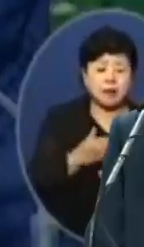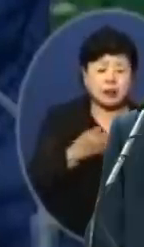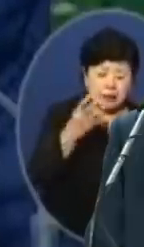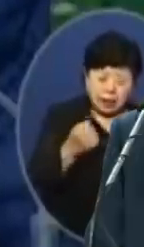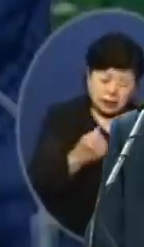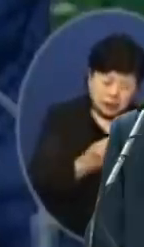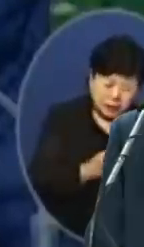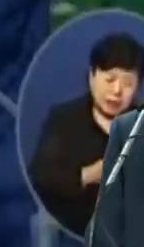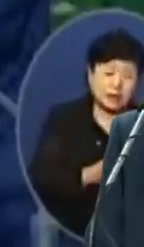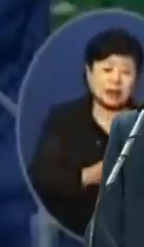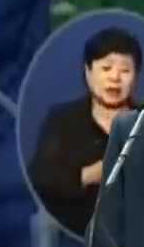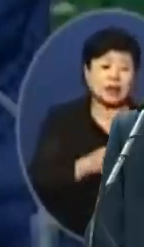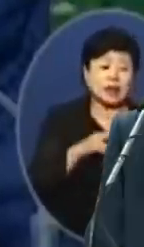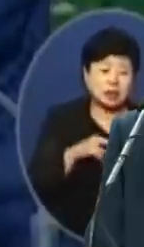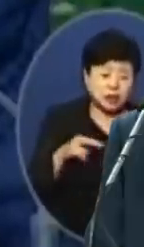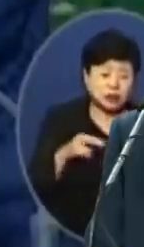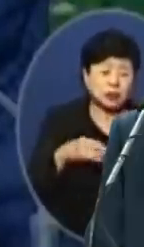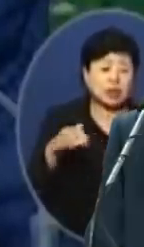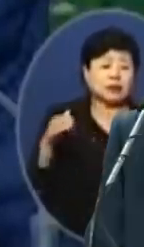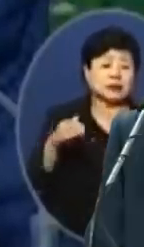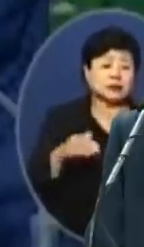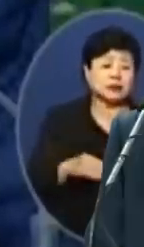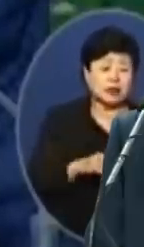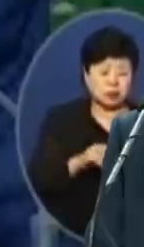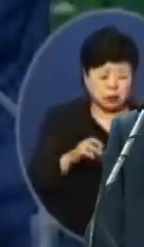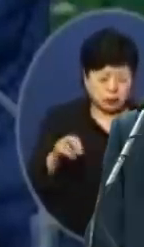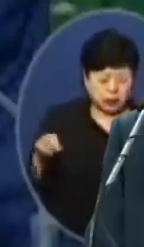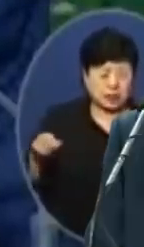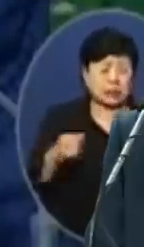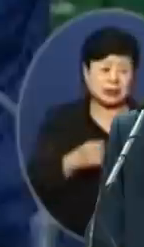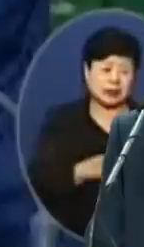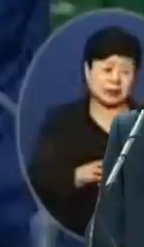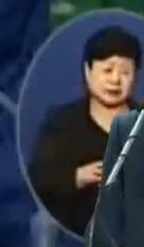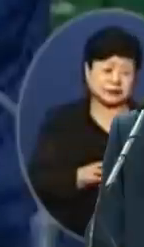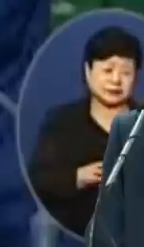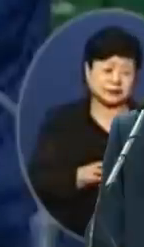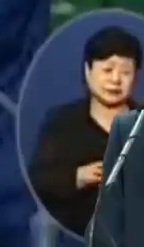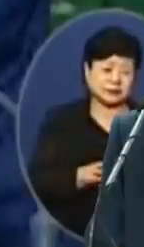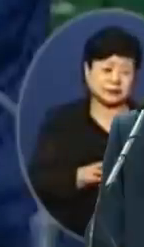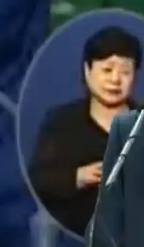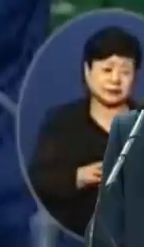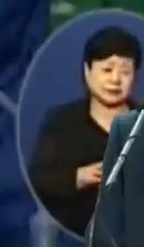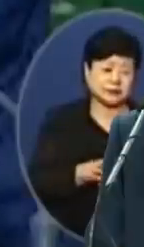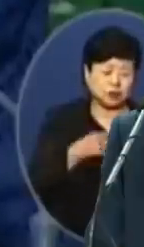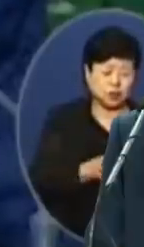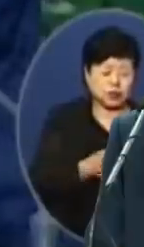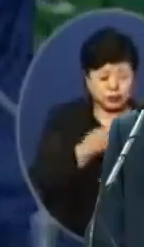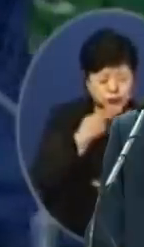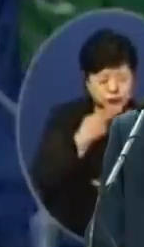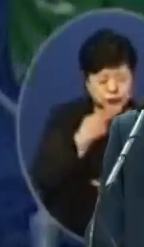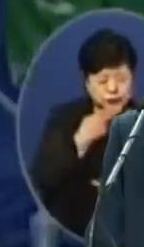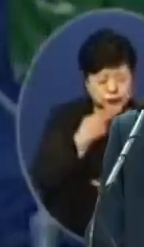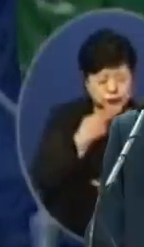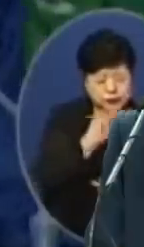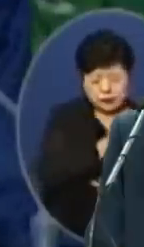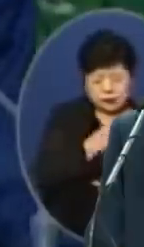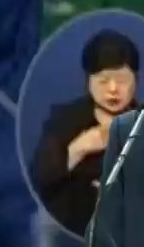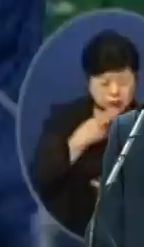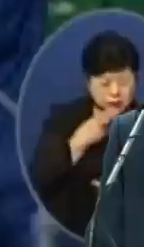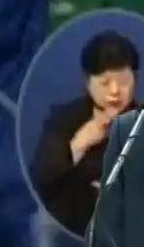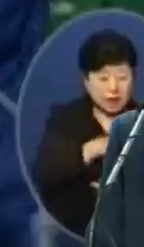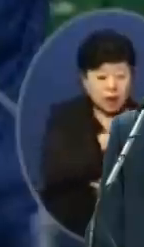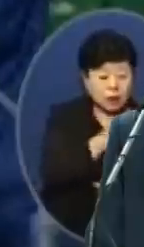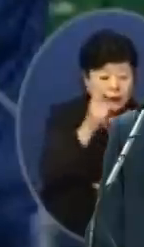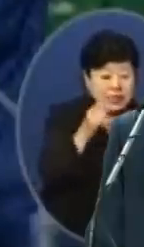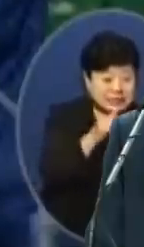사람이 많고 또 여의도가 아주 모래사장이니까 용기가 생기지 않아요. 그런데 권사님